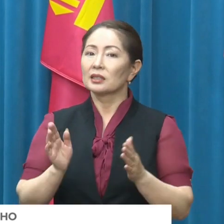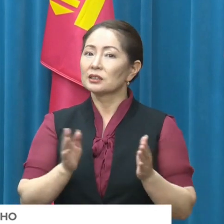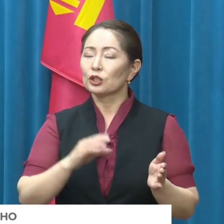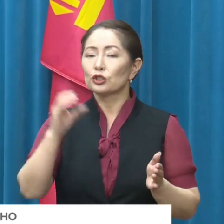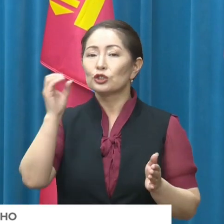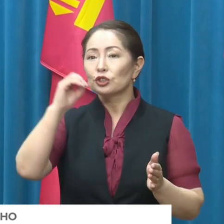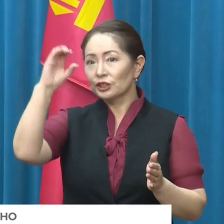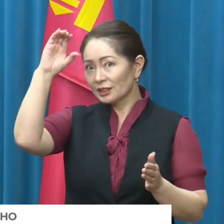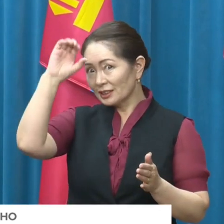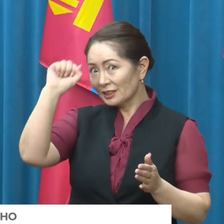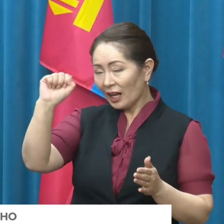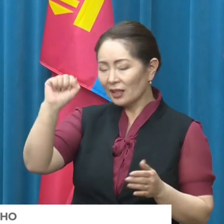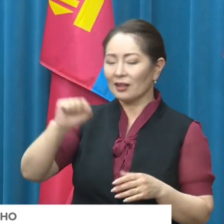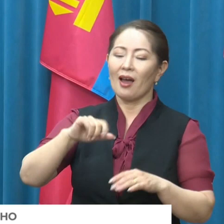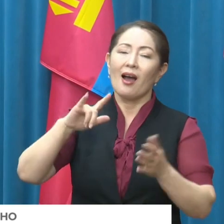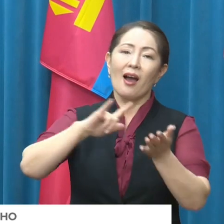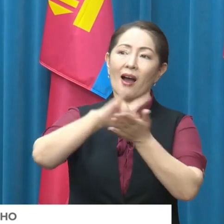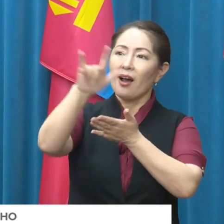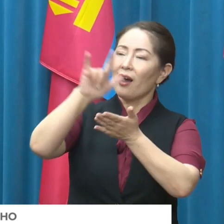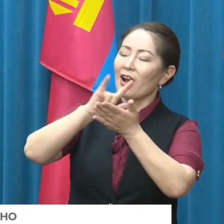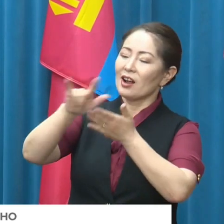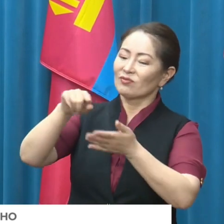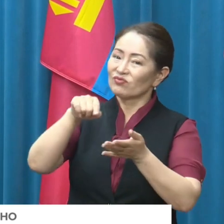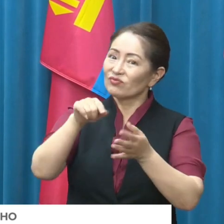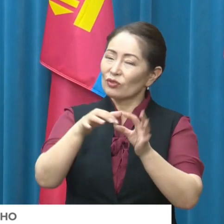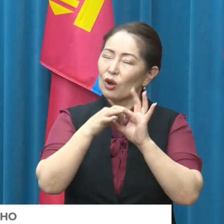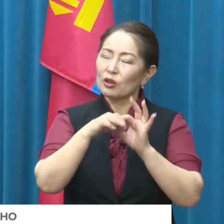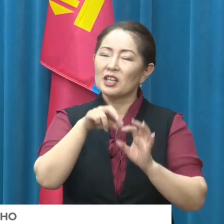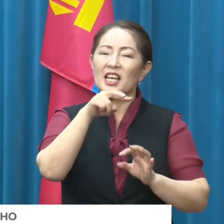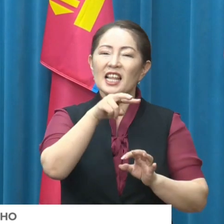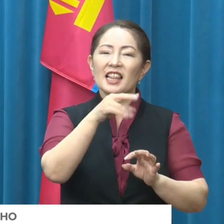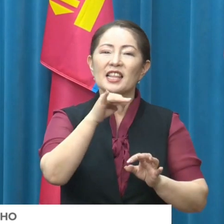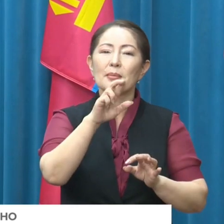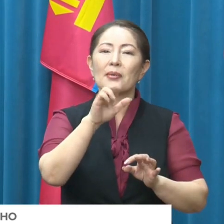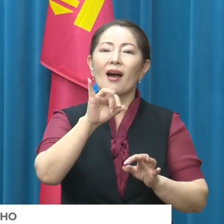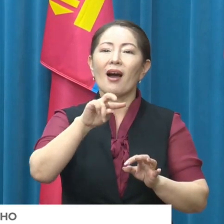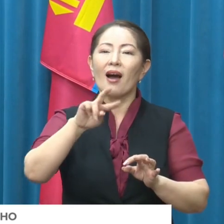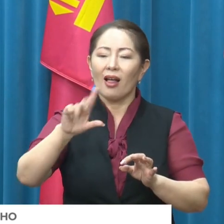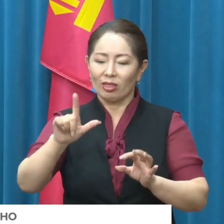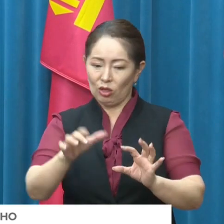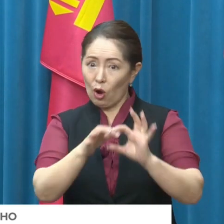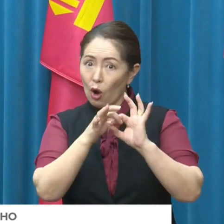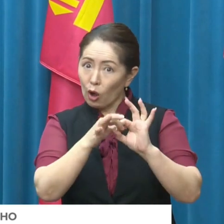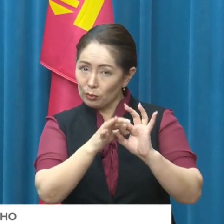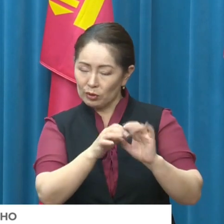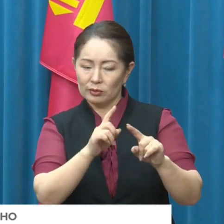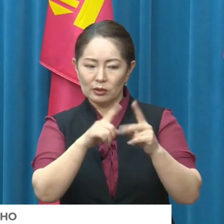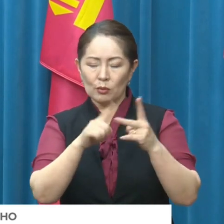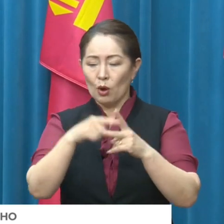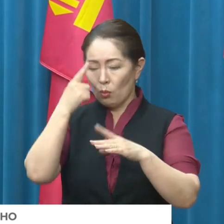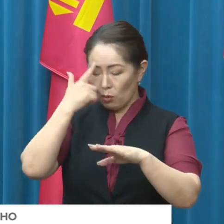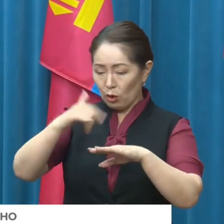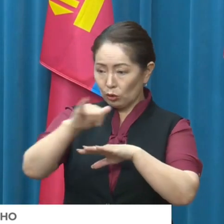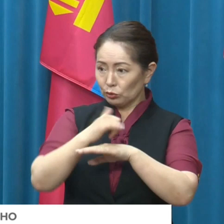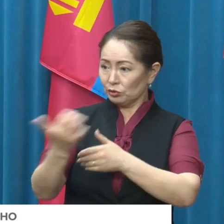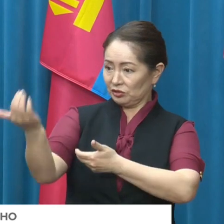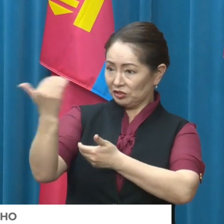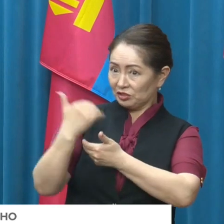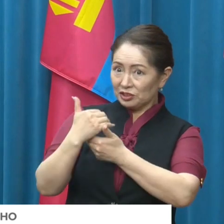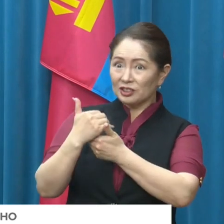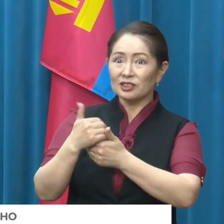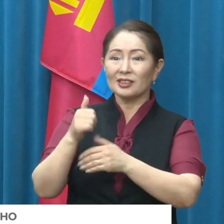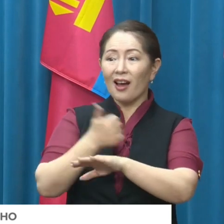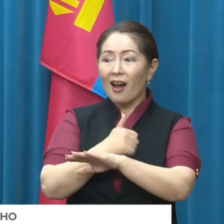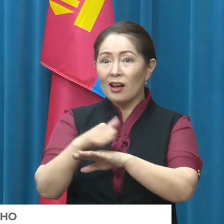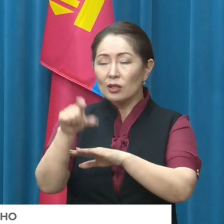ерөнхий сайдын зүгээс агарын тээврийн либералчлалтай холбоотой, за, мөн жуулчдыг Монгол улсад хүрэлцэн ирж байгаа жуулчдад татварыг одоо буцааж